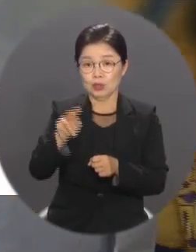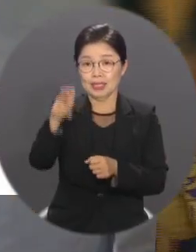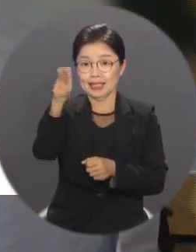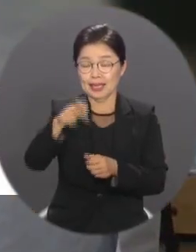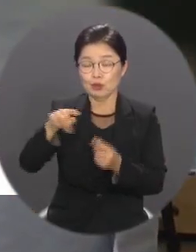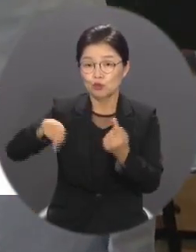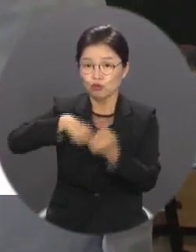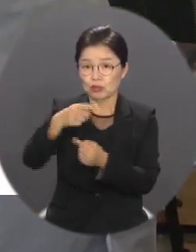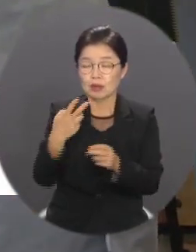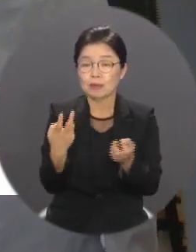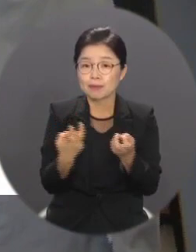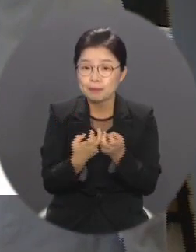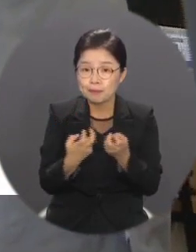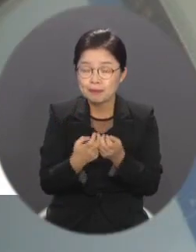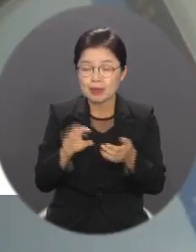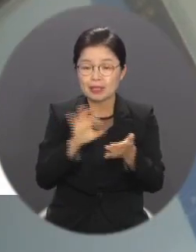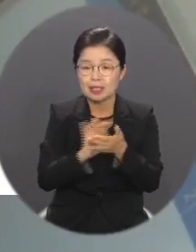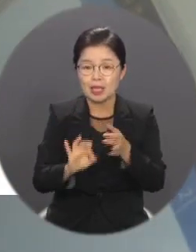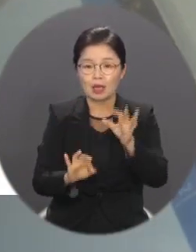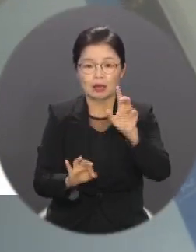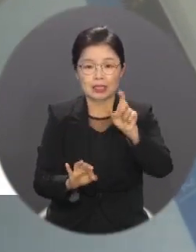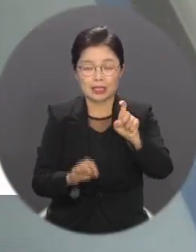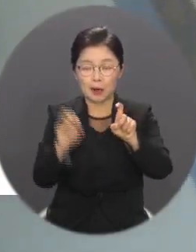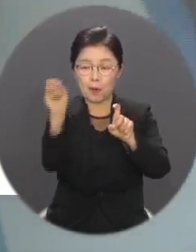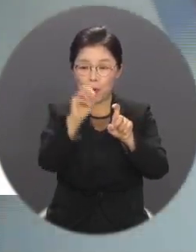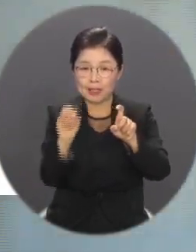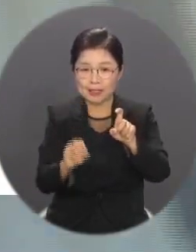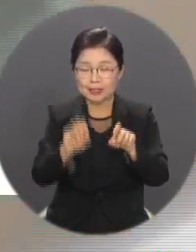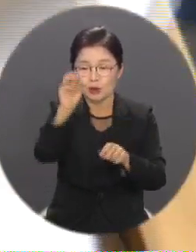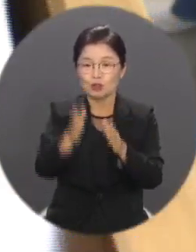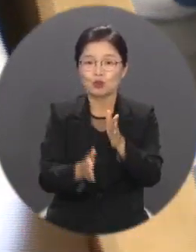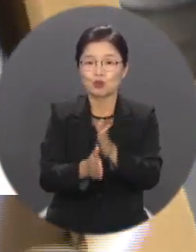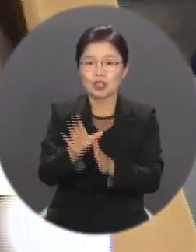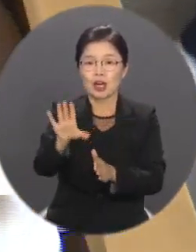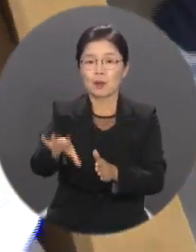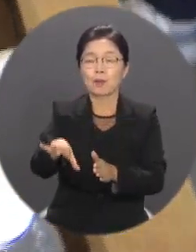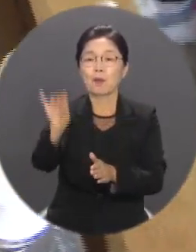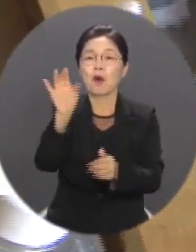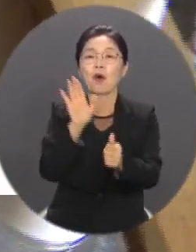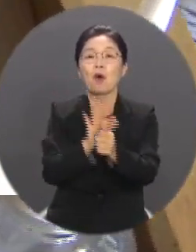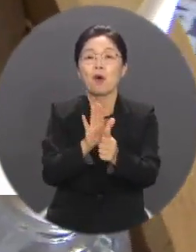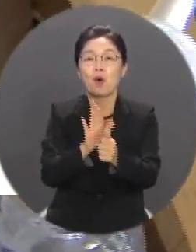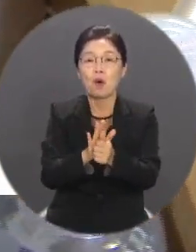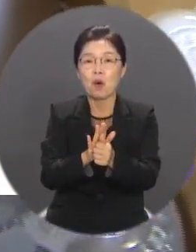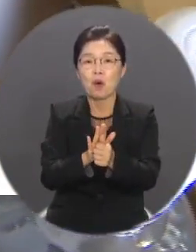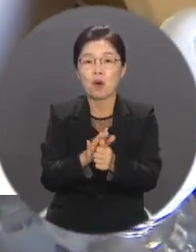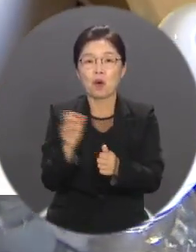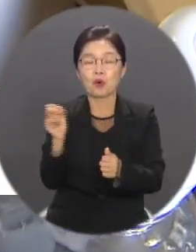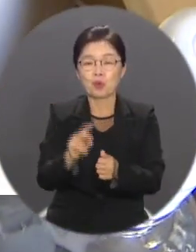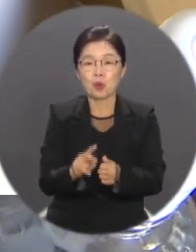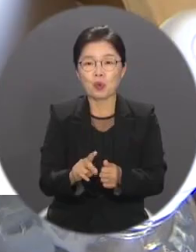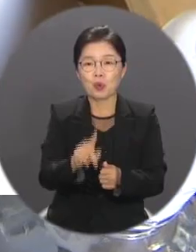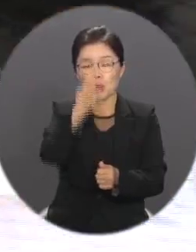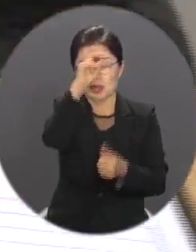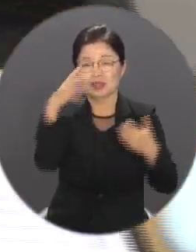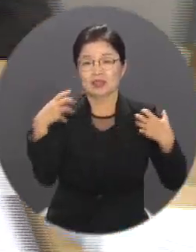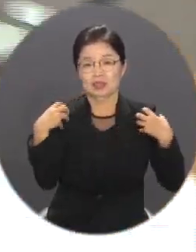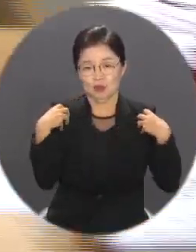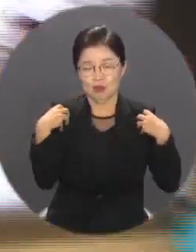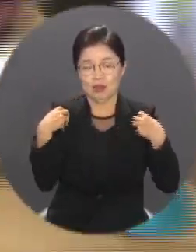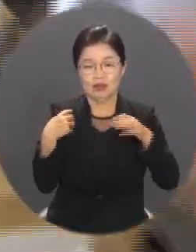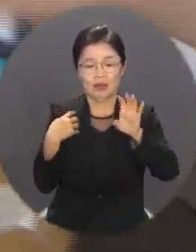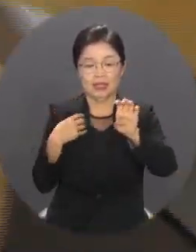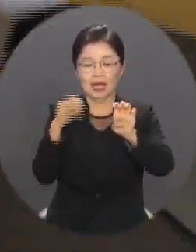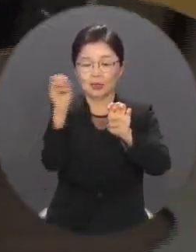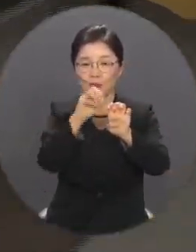운영방식은 카드 사용 금액의 10% 를 광주시가 먼저 지원해주고 지원금 총 에게 40% 를 정부로부터